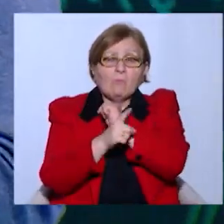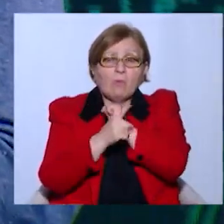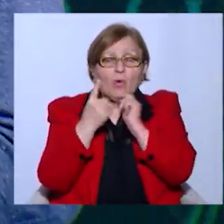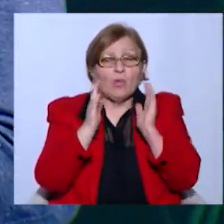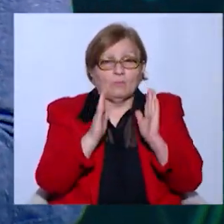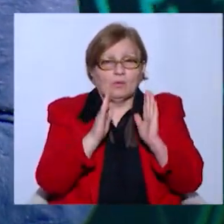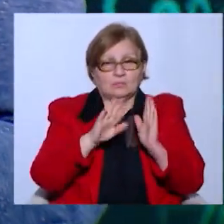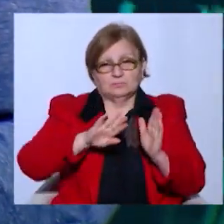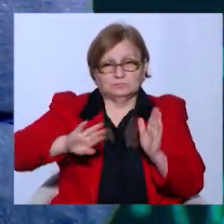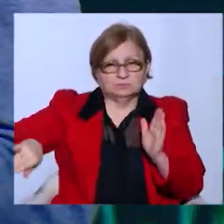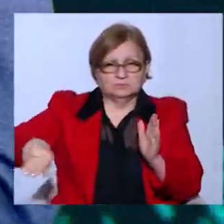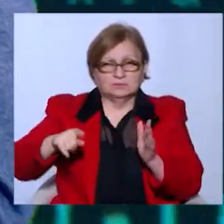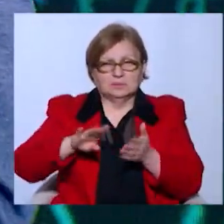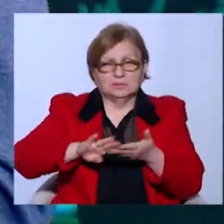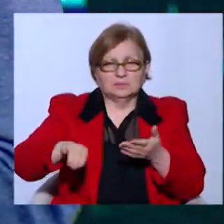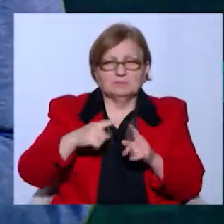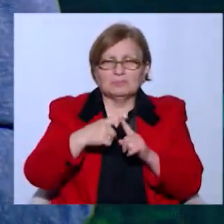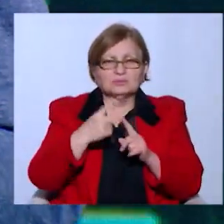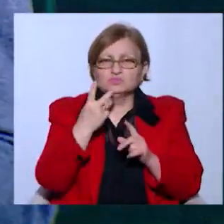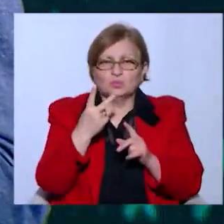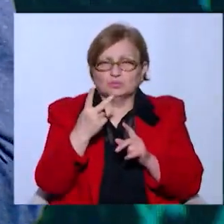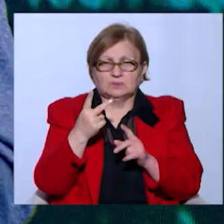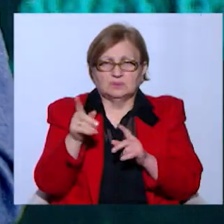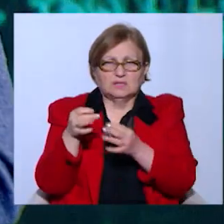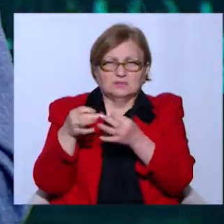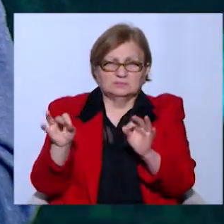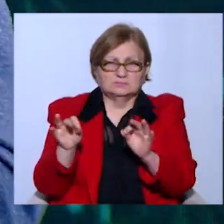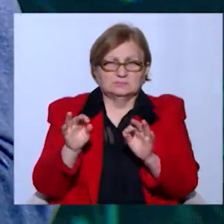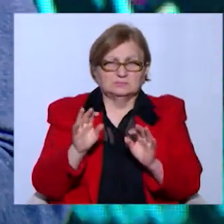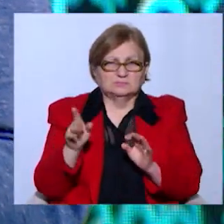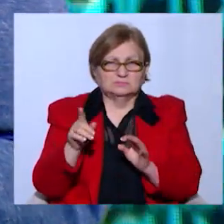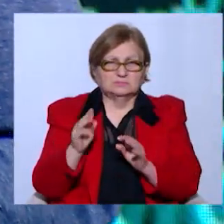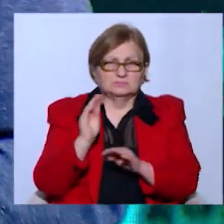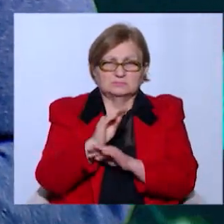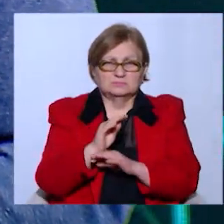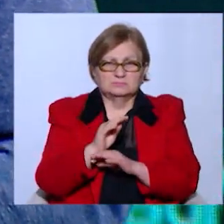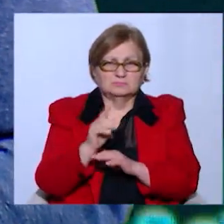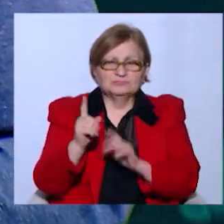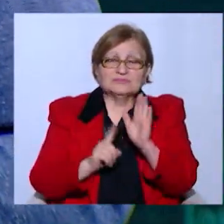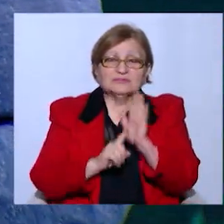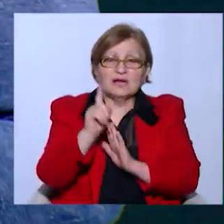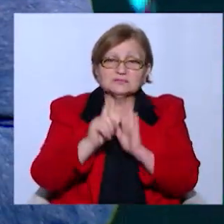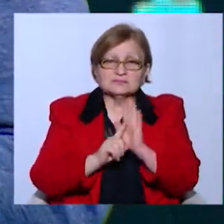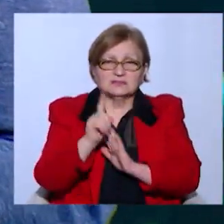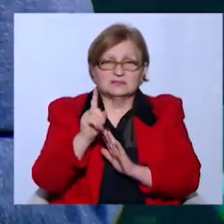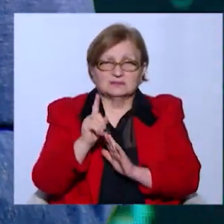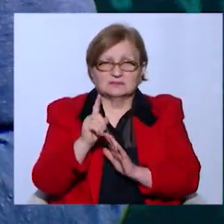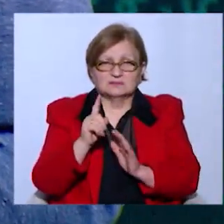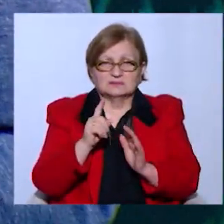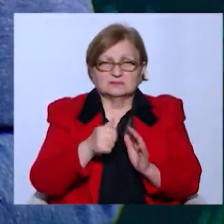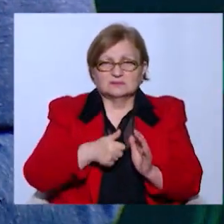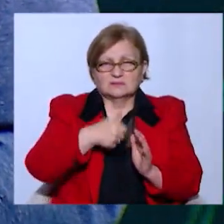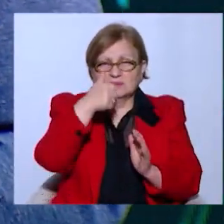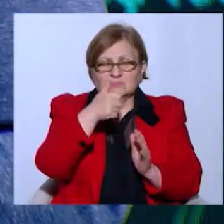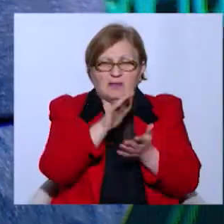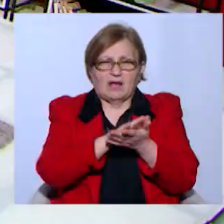მხოლოდ პლუს 2, თავისუფალი წევრი მხოლოდ არითმეტიკული პროგრესიის დასაწყის, ასე ვთქვათ, პირველ